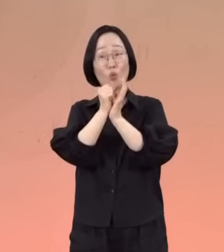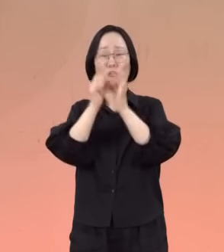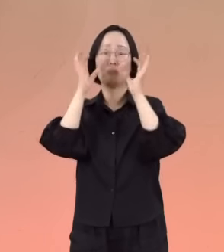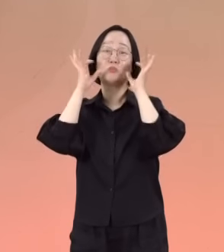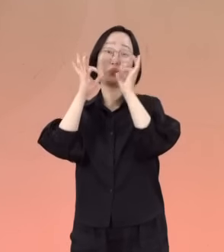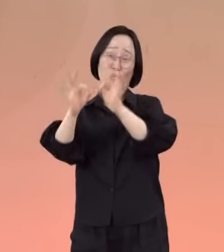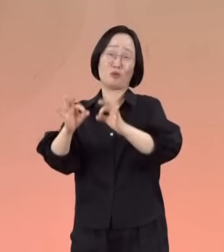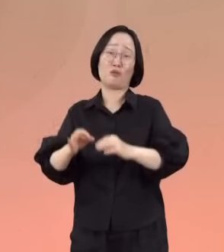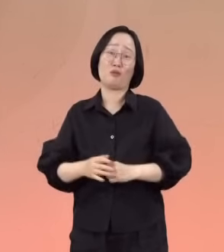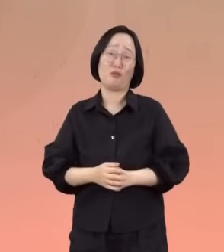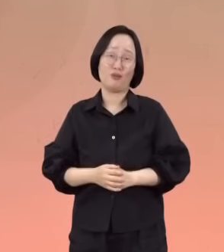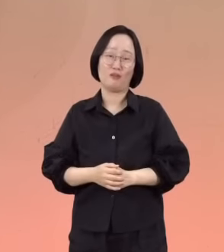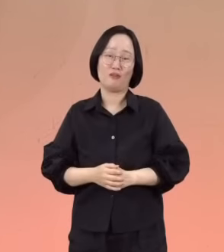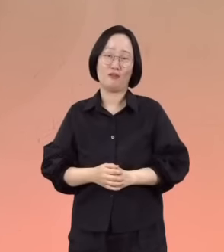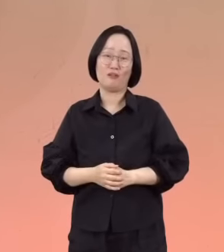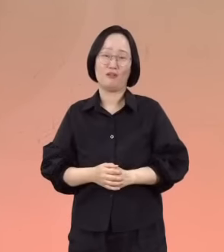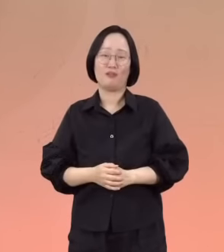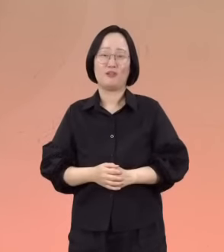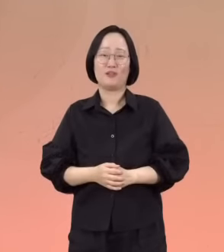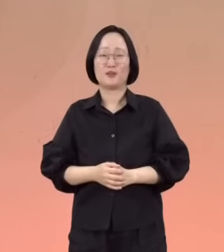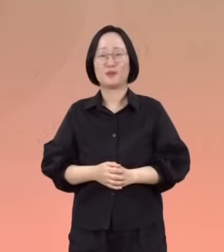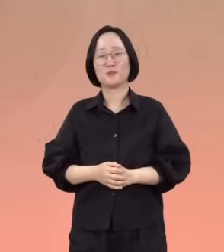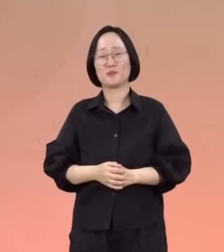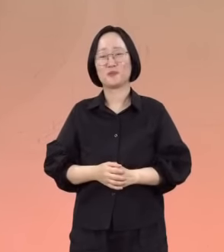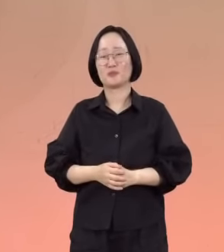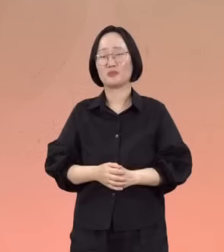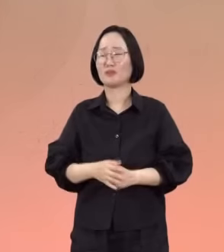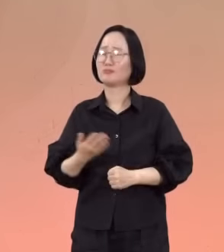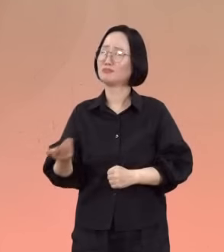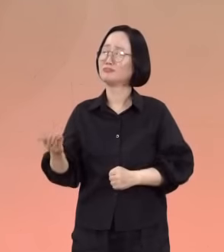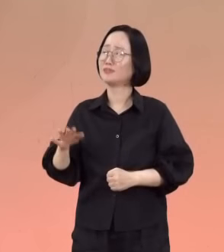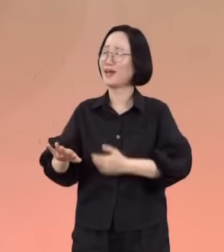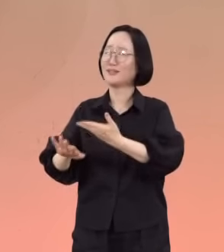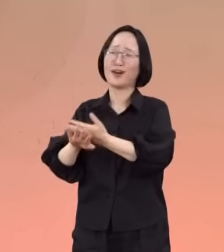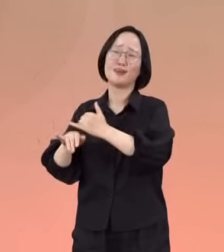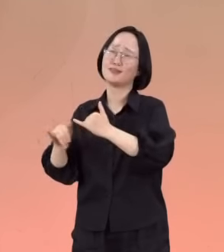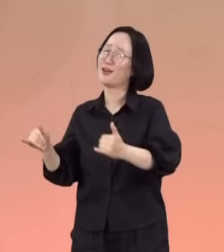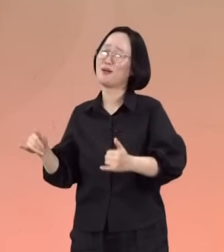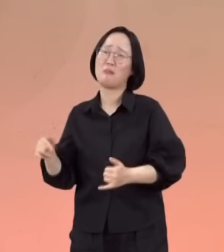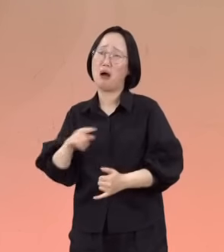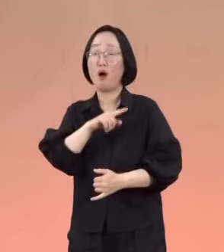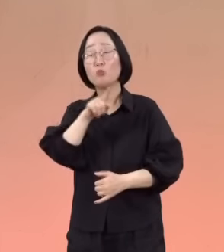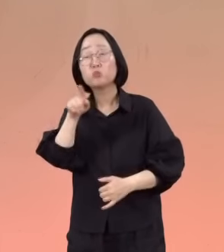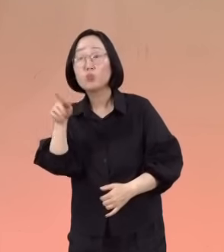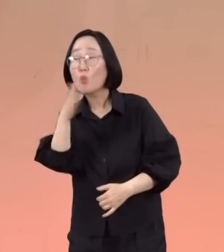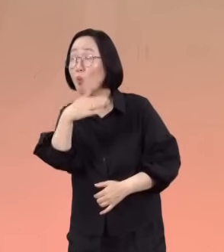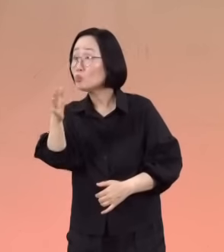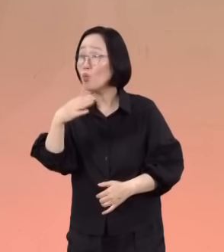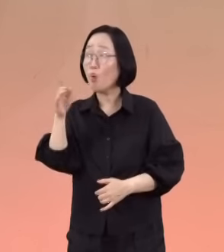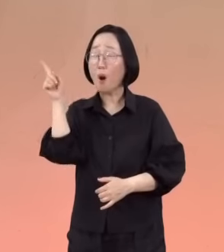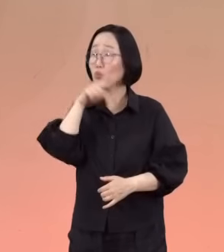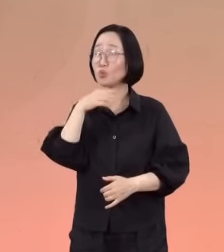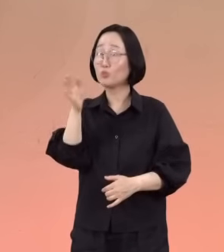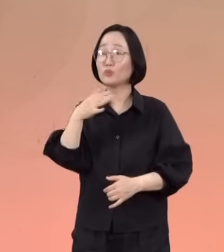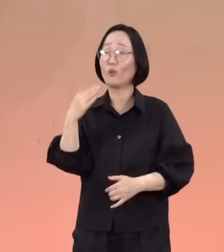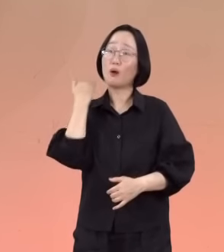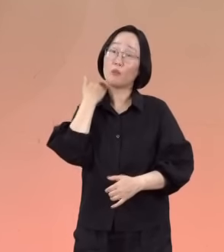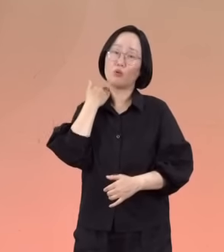눈앞에 딱 피어 있더래요 그리고 다른 사람 눈에는 안 보이더라